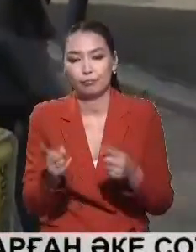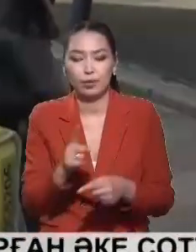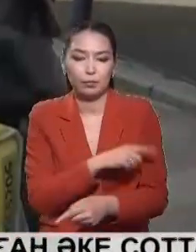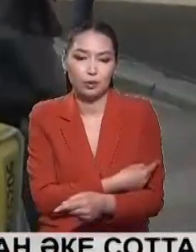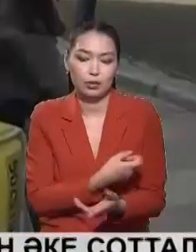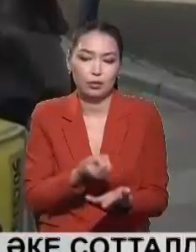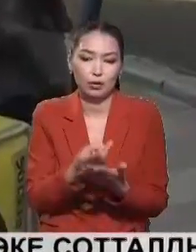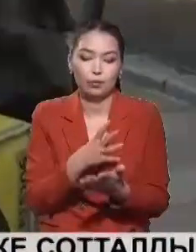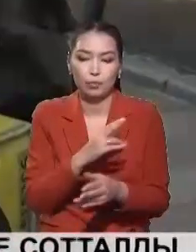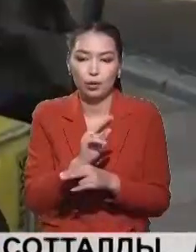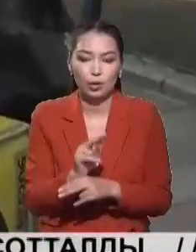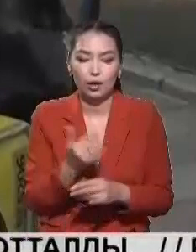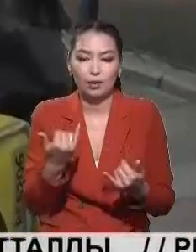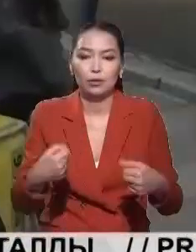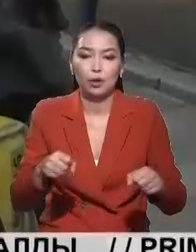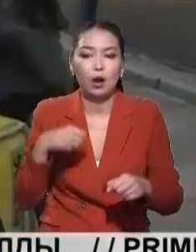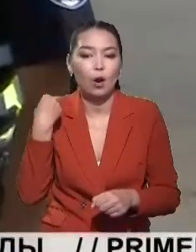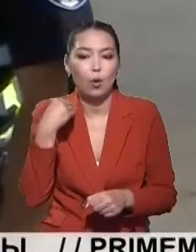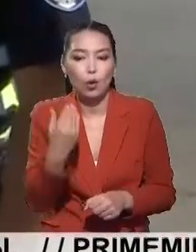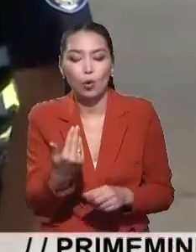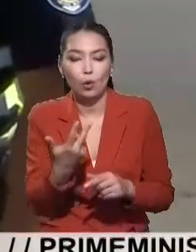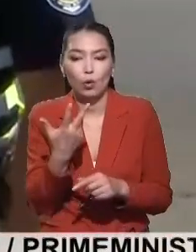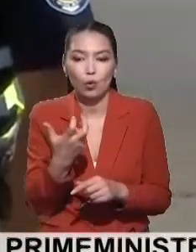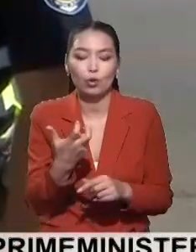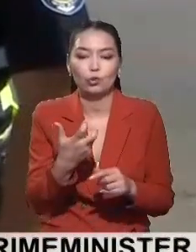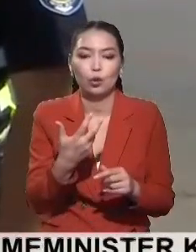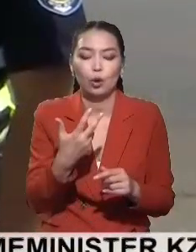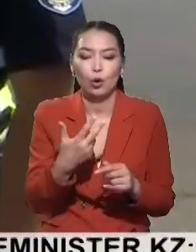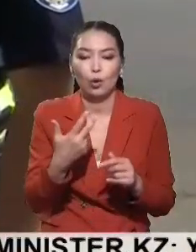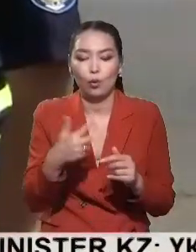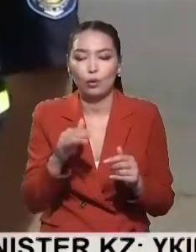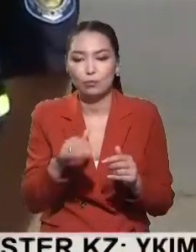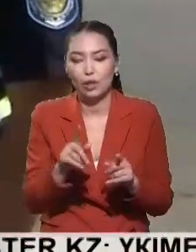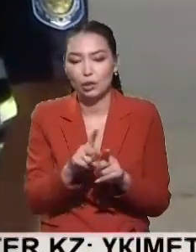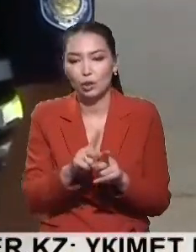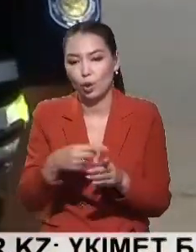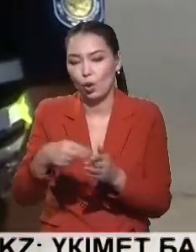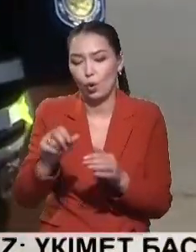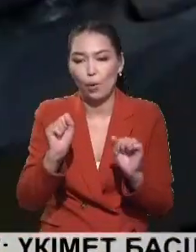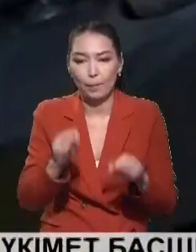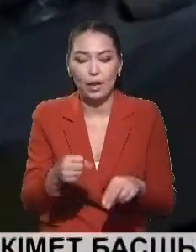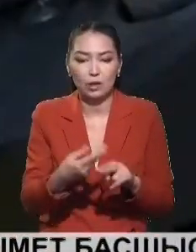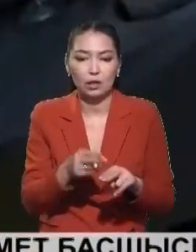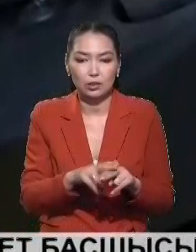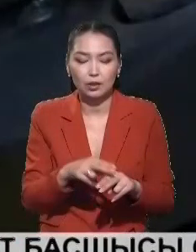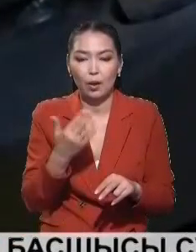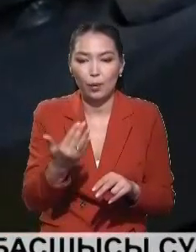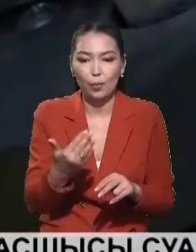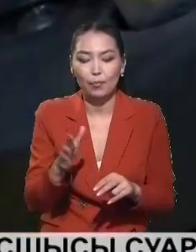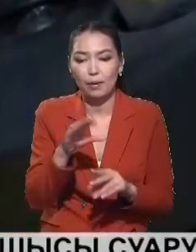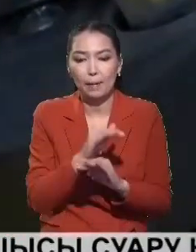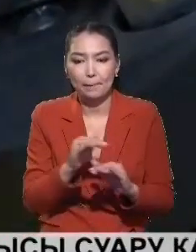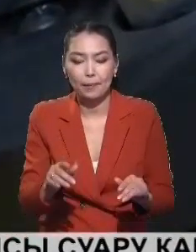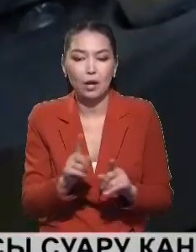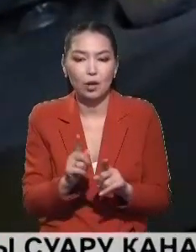кетейік, скутерлер мен мопедті қазір Ақтөбеде 300-350 мың теңгеге алуға болады. Мамандар, ата-аналар бұл қауіпті көлікті балаларына алып бермес